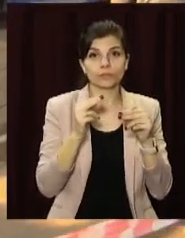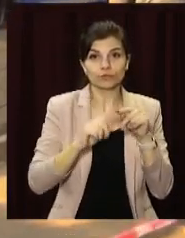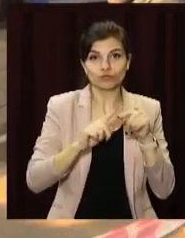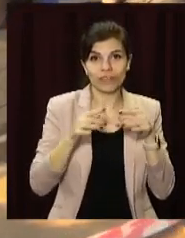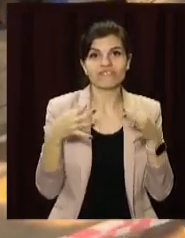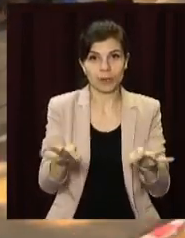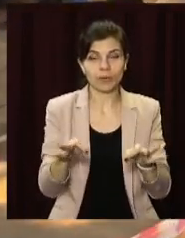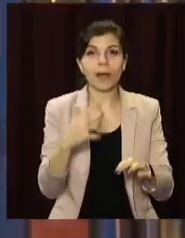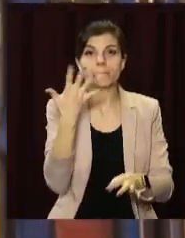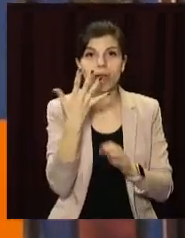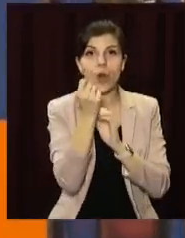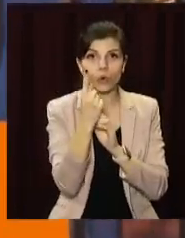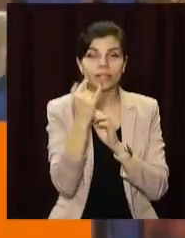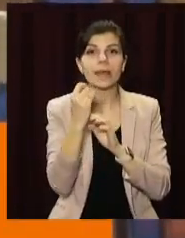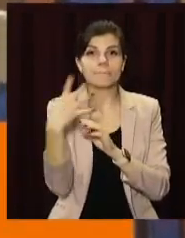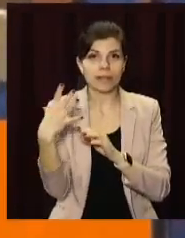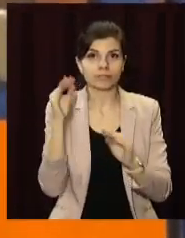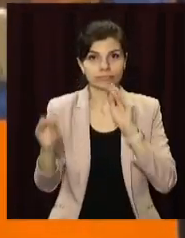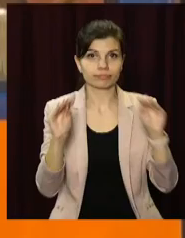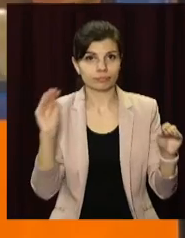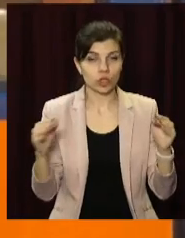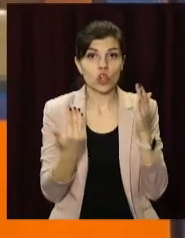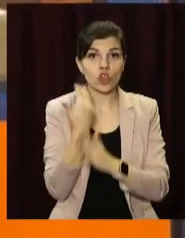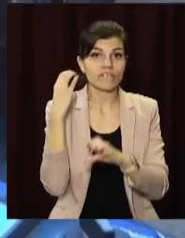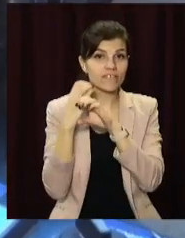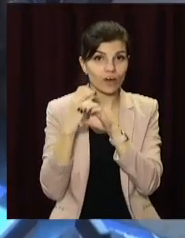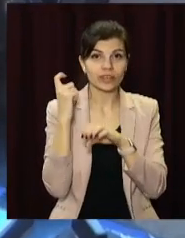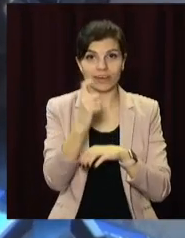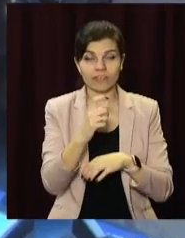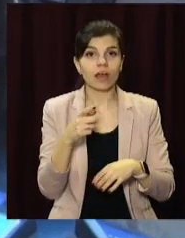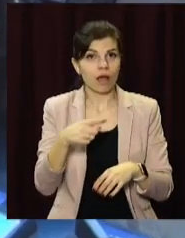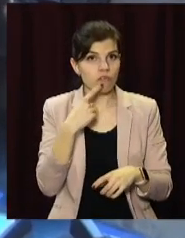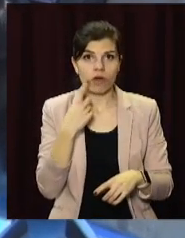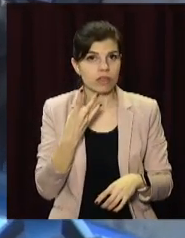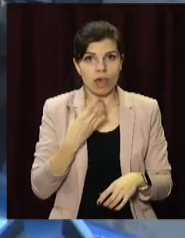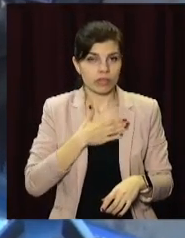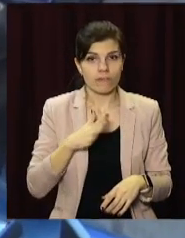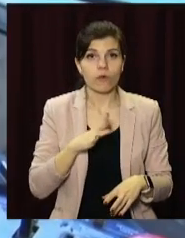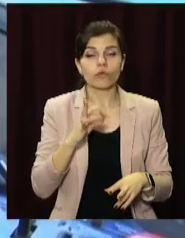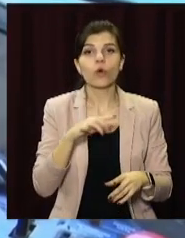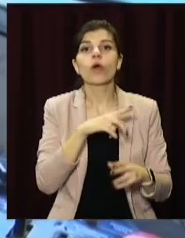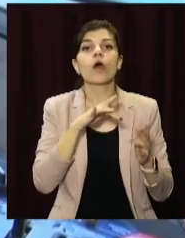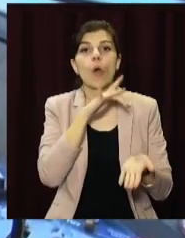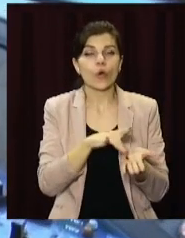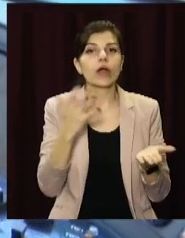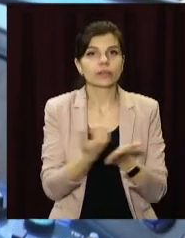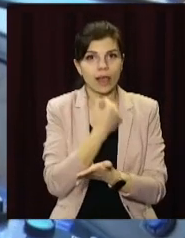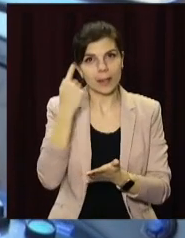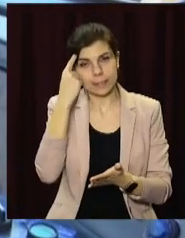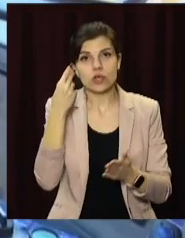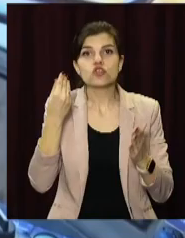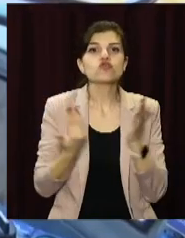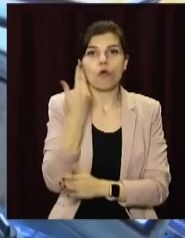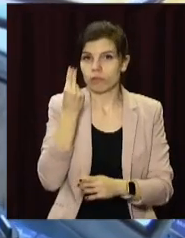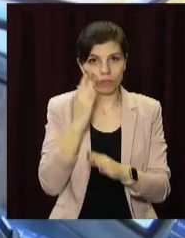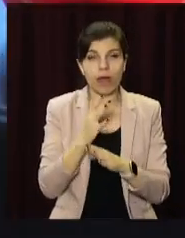маршрути – 5, 11 та 15. Нові вагони задоволення не з дешевих, тому місто знайшло альтернативу. Купує сучасний